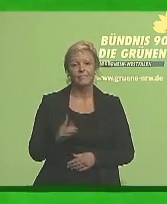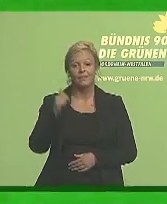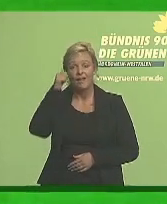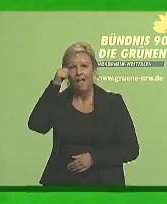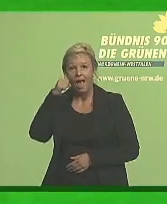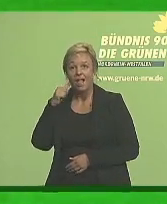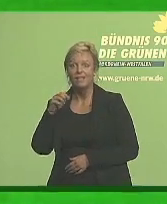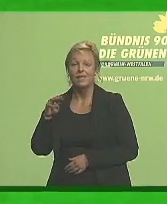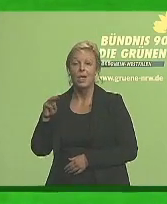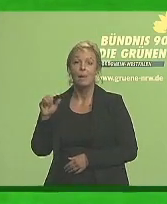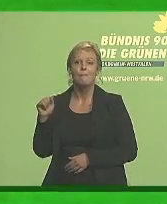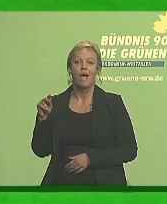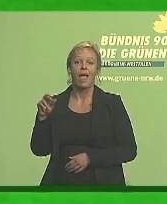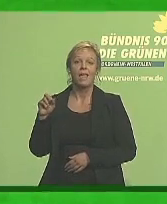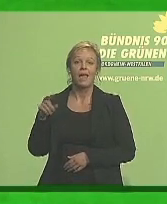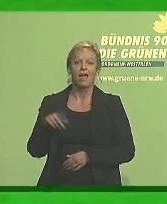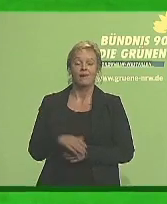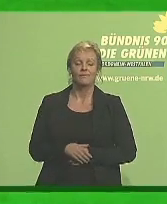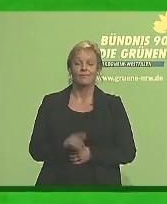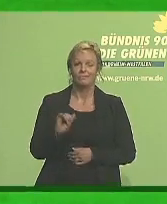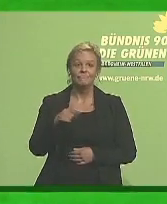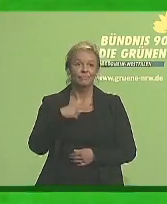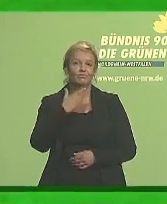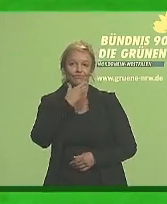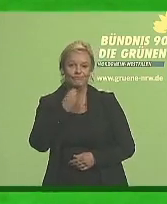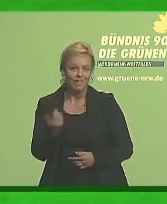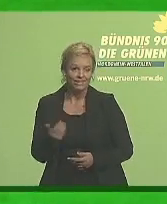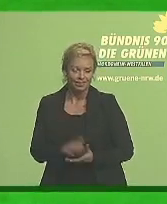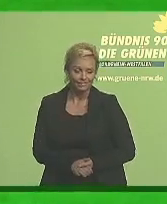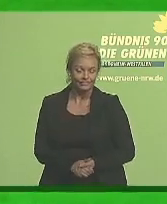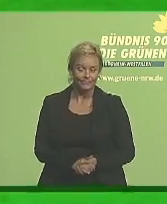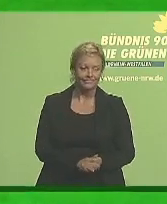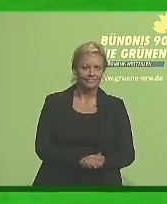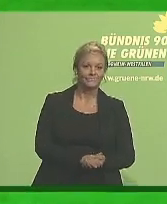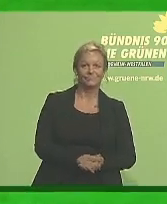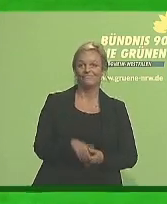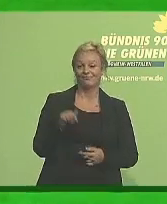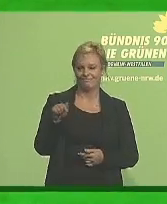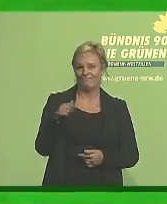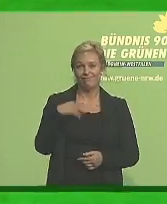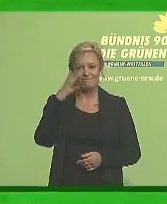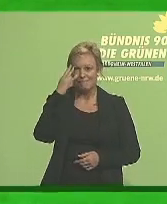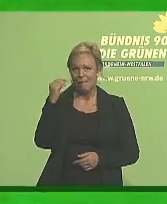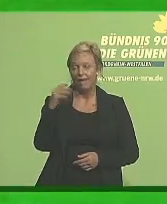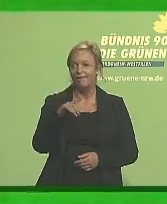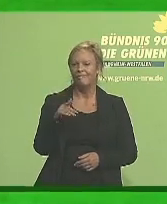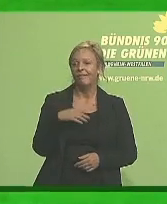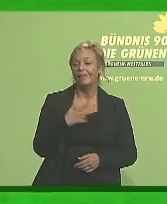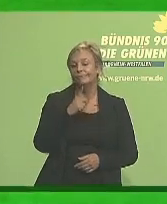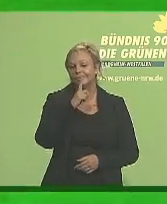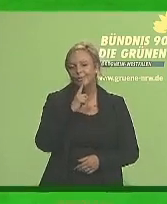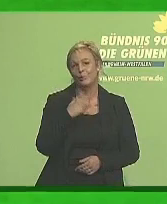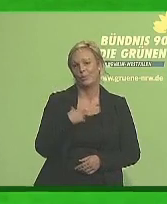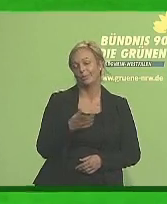eine ganz nette Sache, die da heute rausgekommen ist, aber für mich ist dieser Mann wirklich putzig.